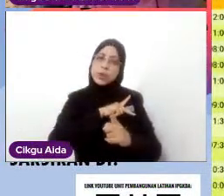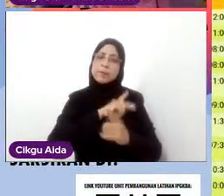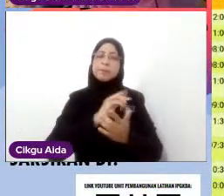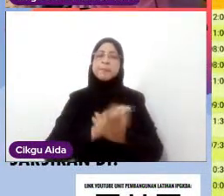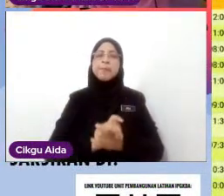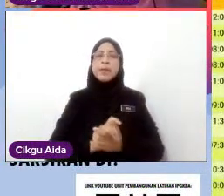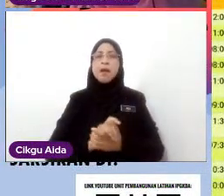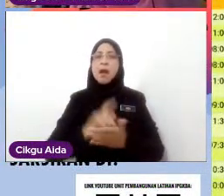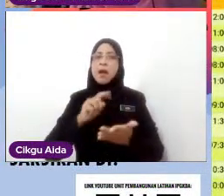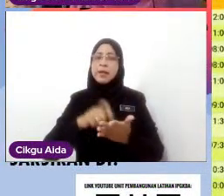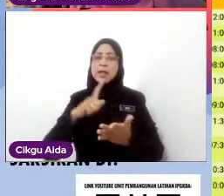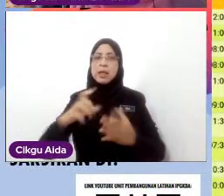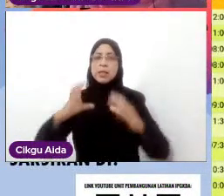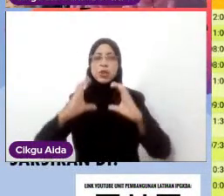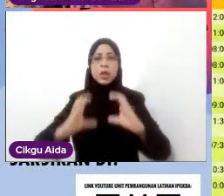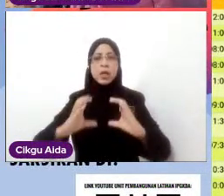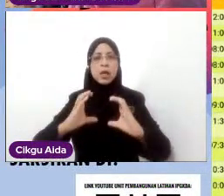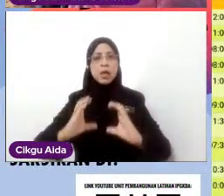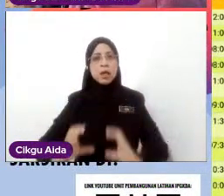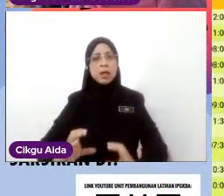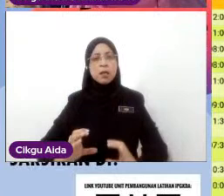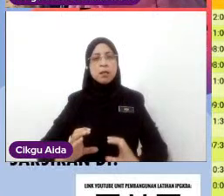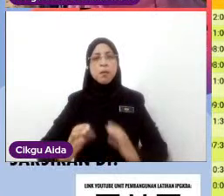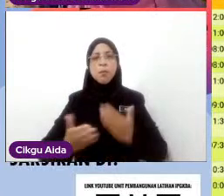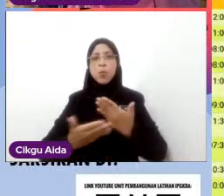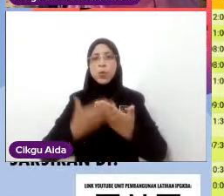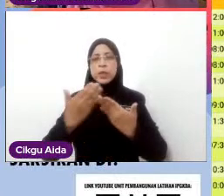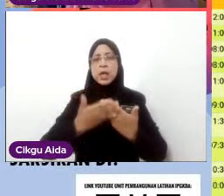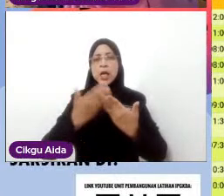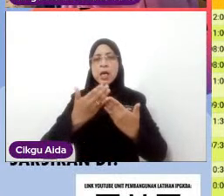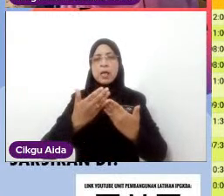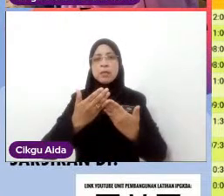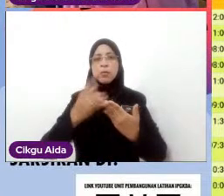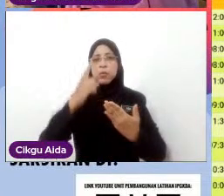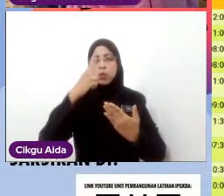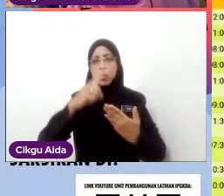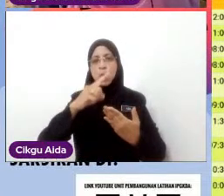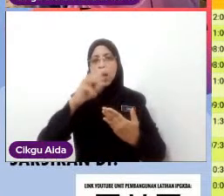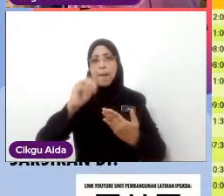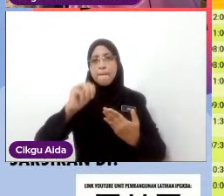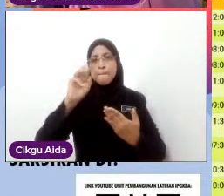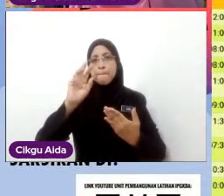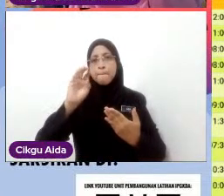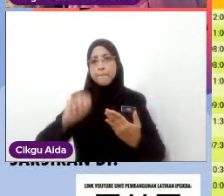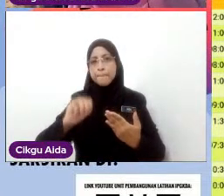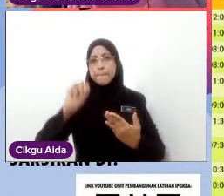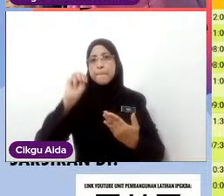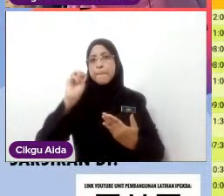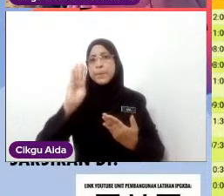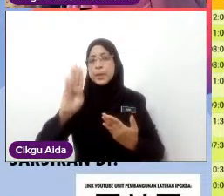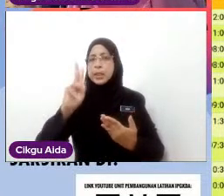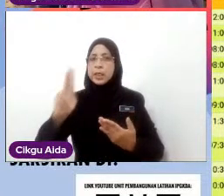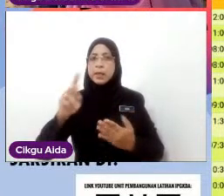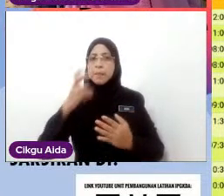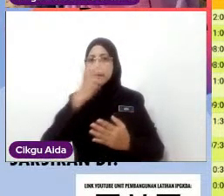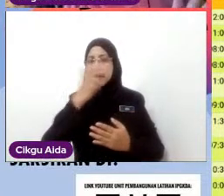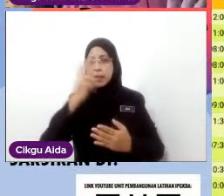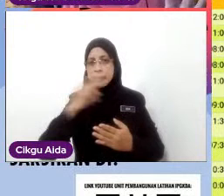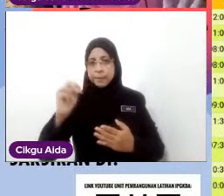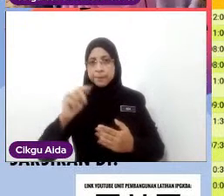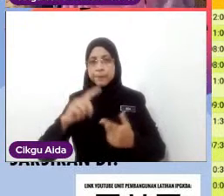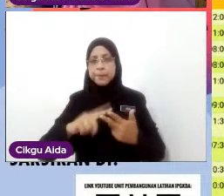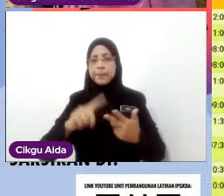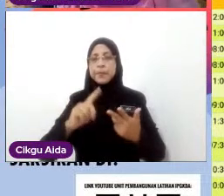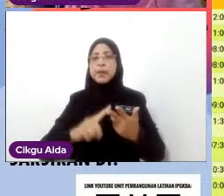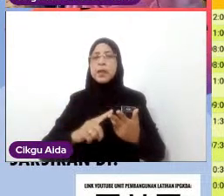cara yang saya rasa paling mudah untuk semualah, especially OKU Penglihatan. Okay, seterusnya sistem PDPR.